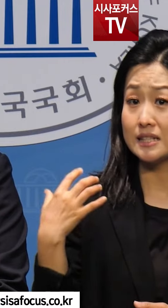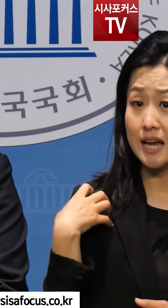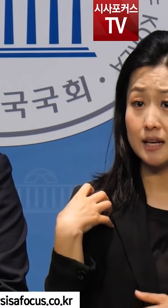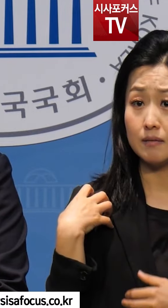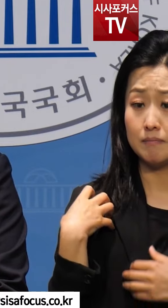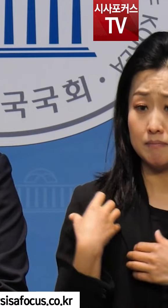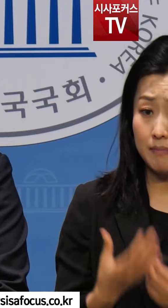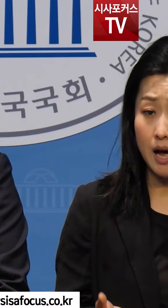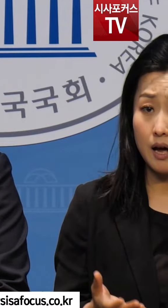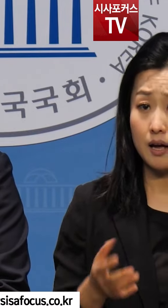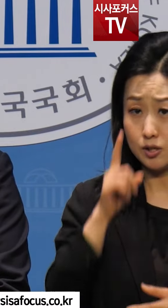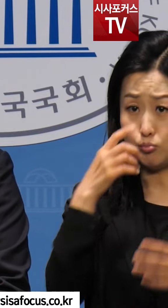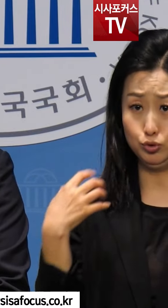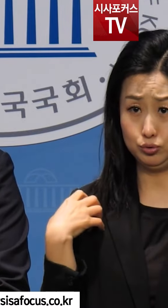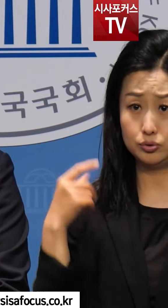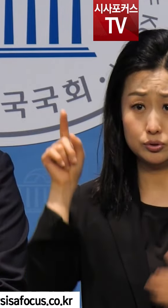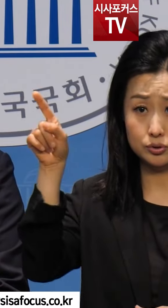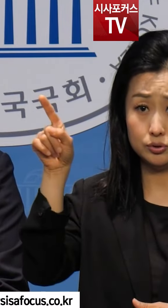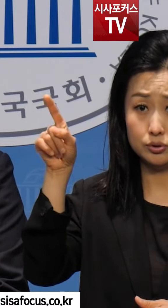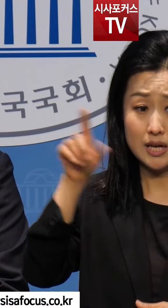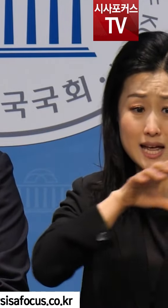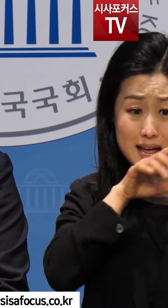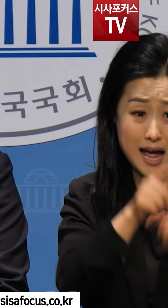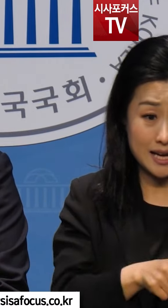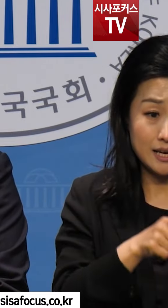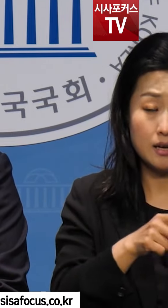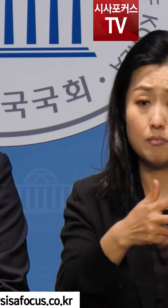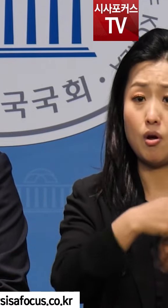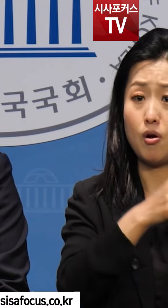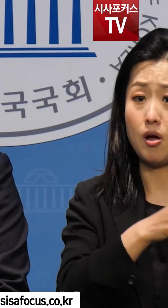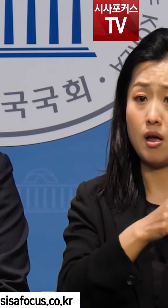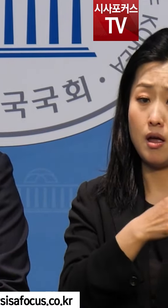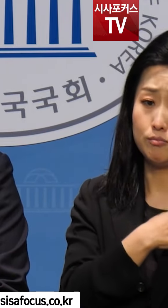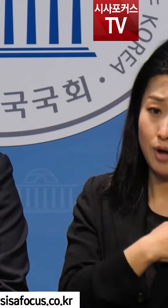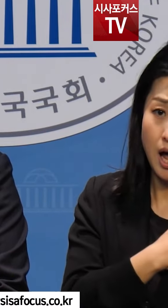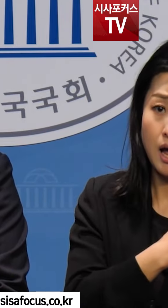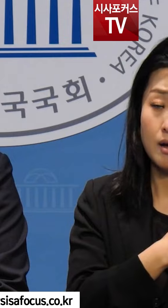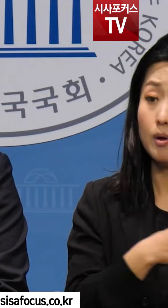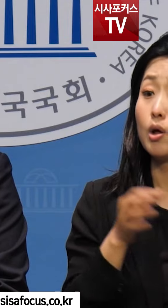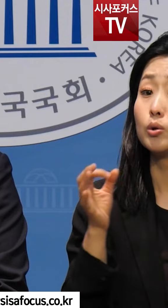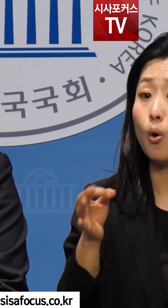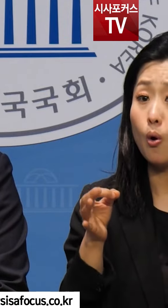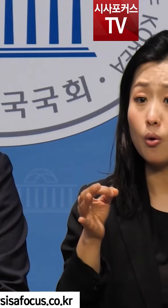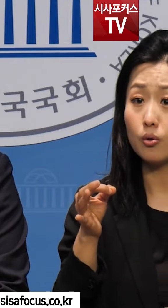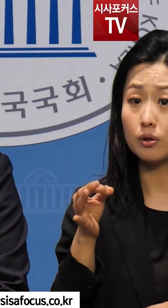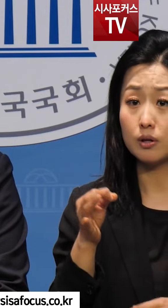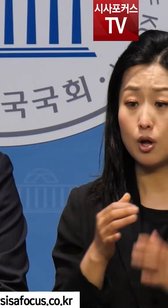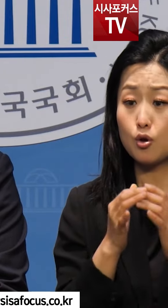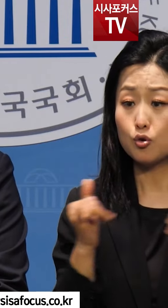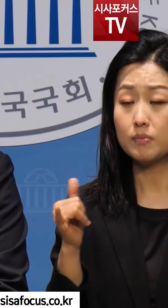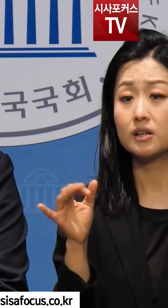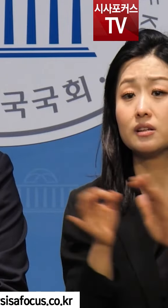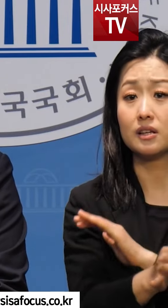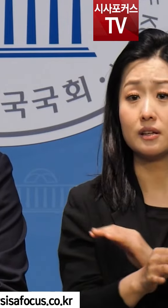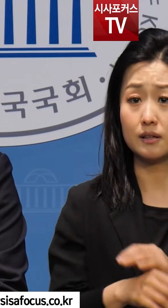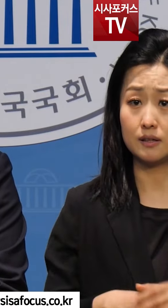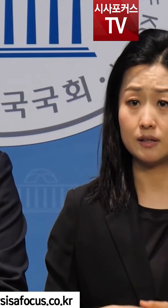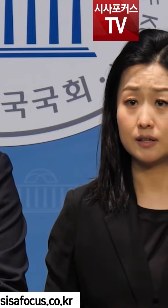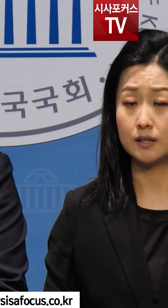피해는 국민이 부담하고 항의는 의사가 전담하며 재정 이득은 정부만 보는